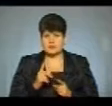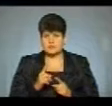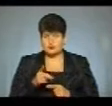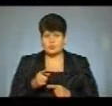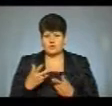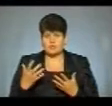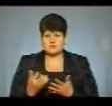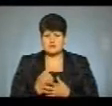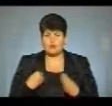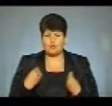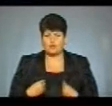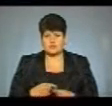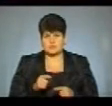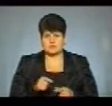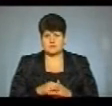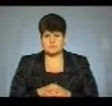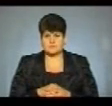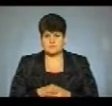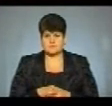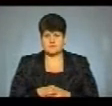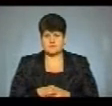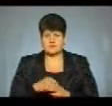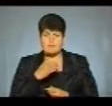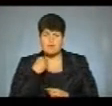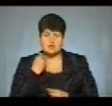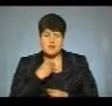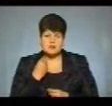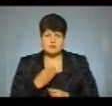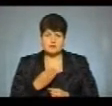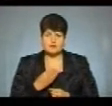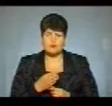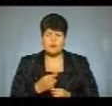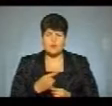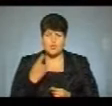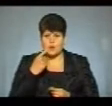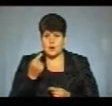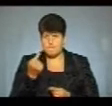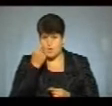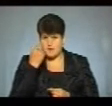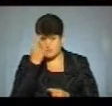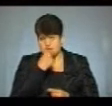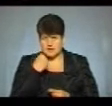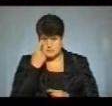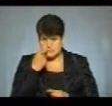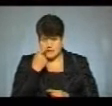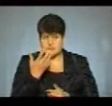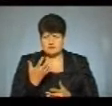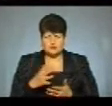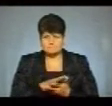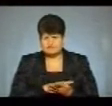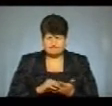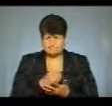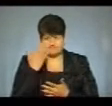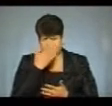цій курці шапки, правда, не було. По шаліку я його пізнав, бо тому що йому куля попала в лице, то там таке лице було, не можна було